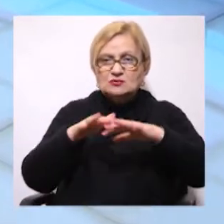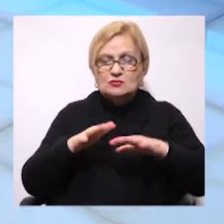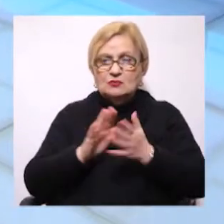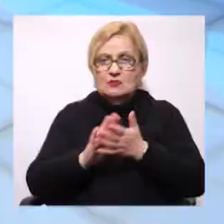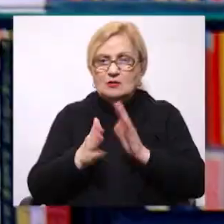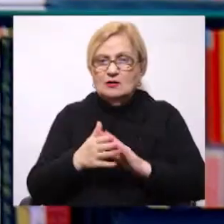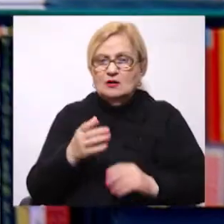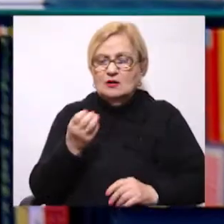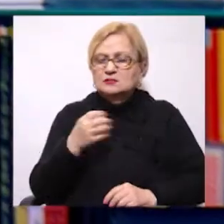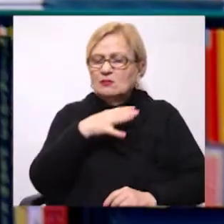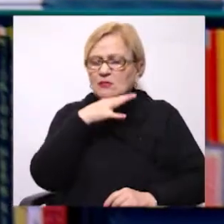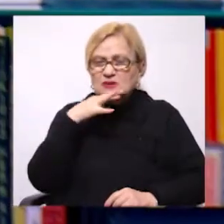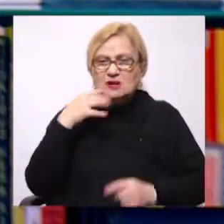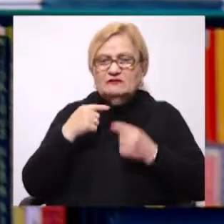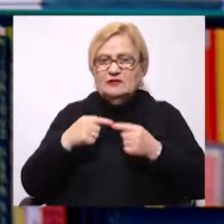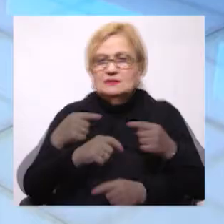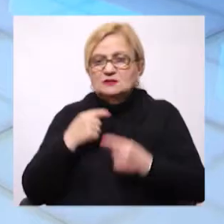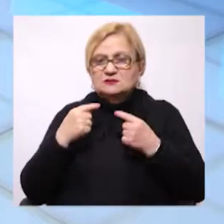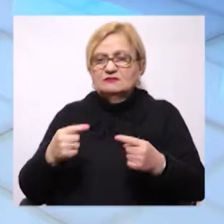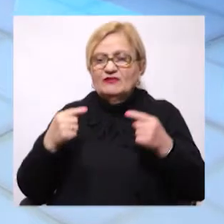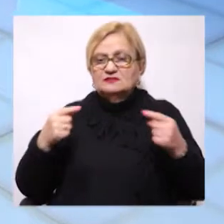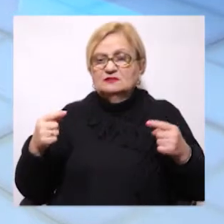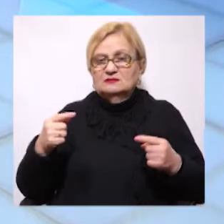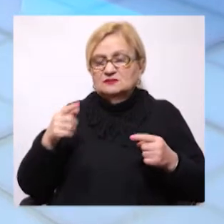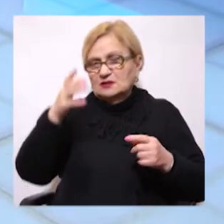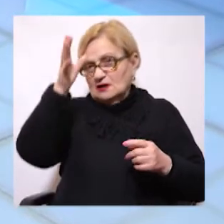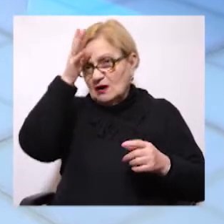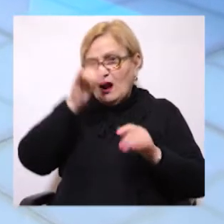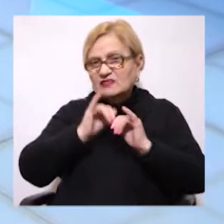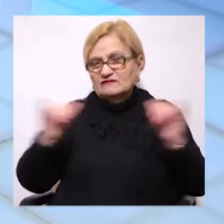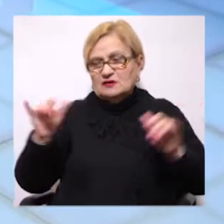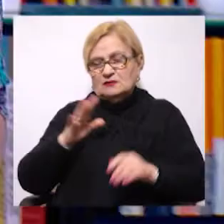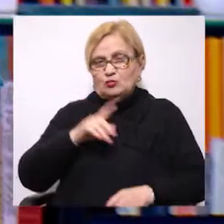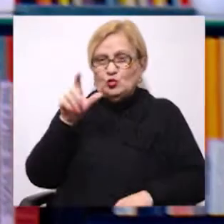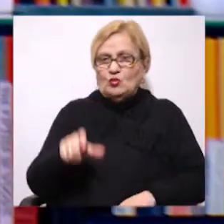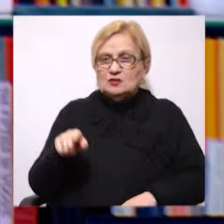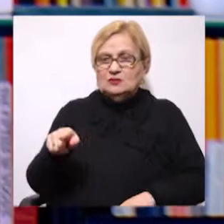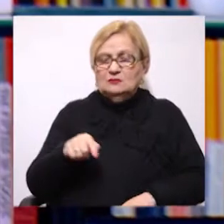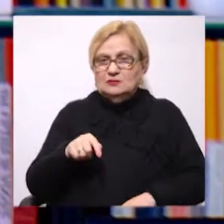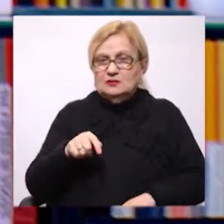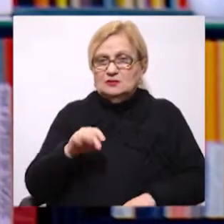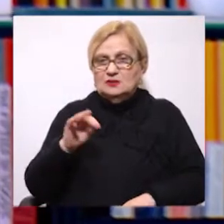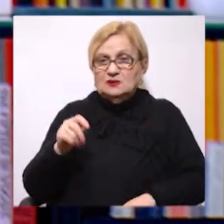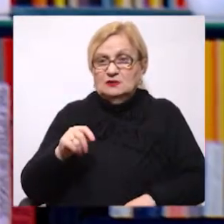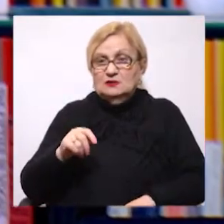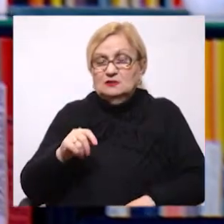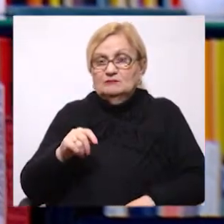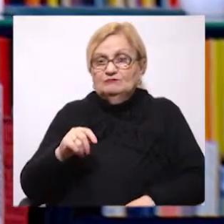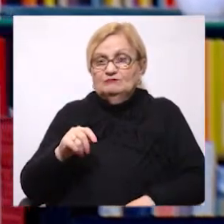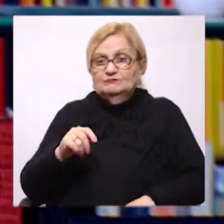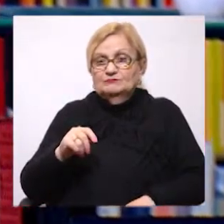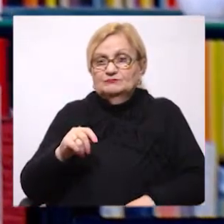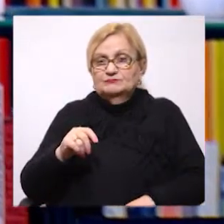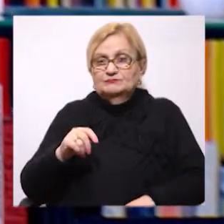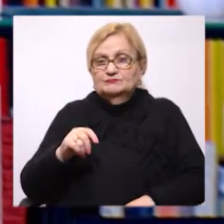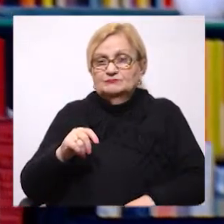მრავალი სხვა. ანუ საოცრად მრავალმხრივ განვითარებული იყო მისი სააზროვნო სიურცე თვალსაწიერი.